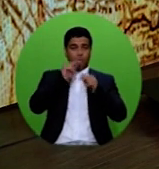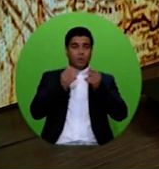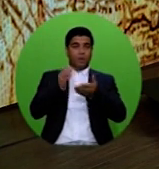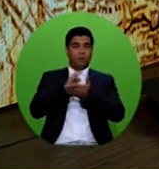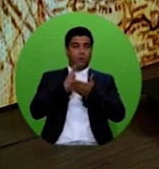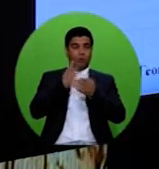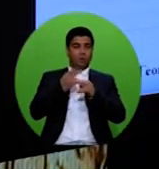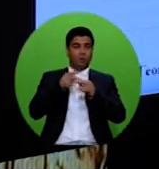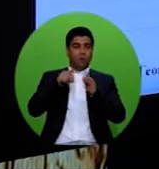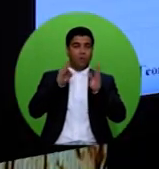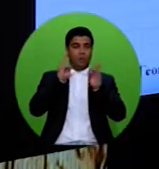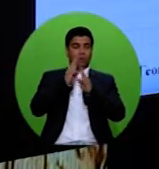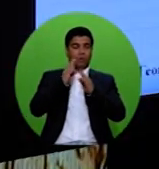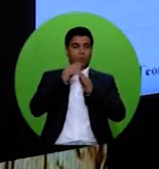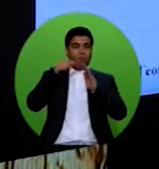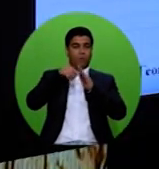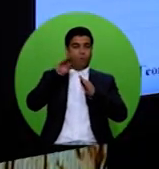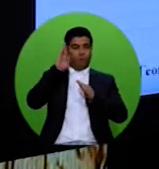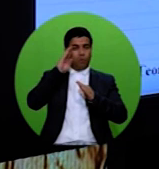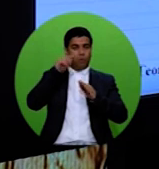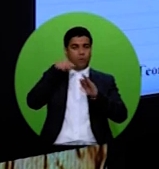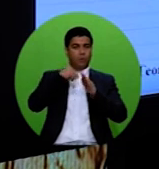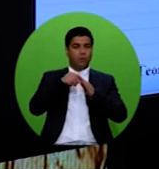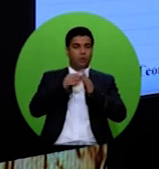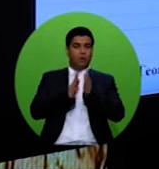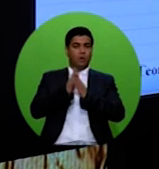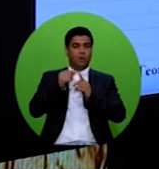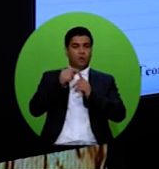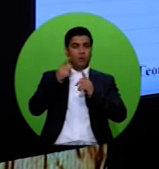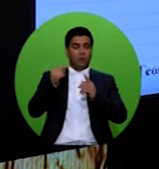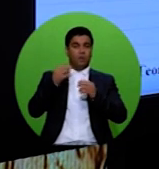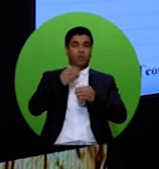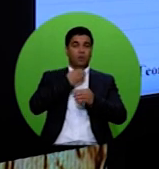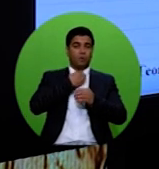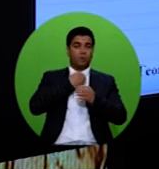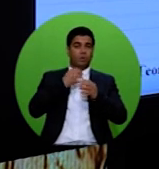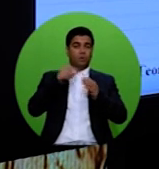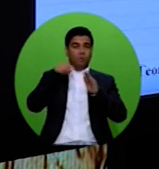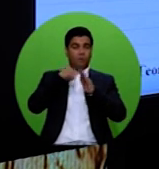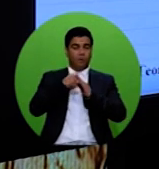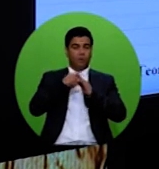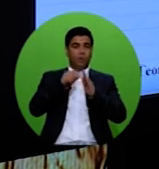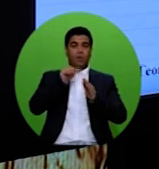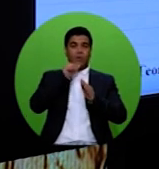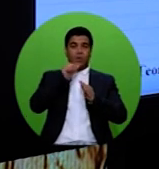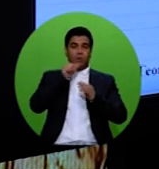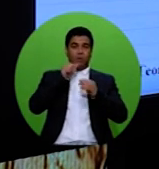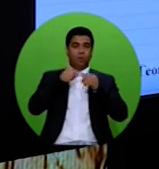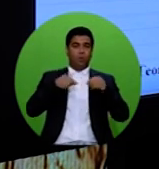с климатом, водами, почвами, растительным и животным миром Кашкадаринского